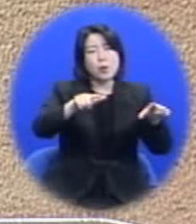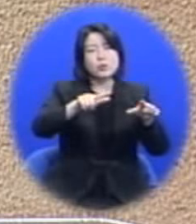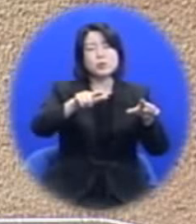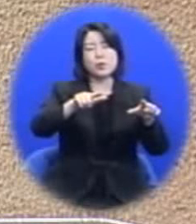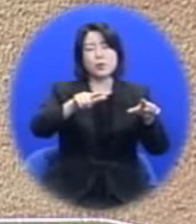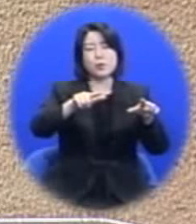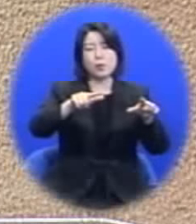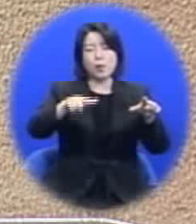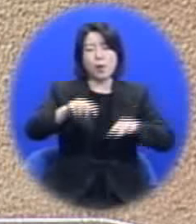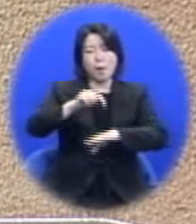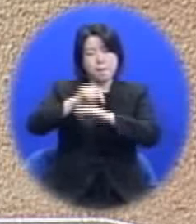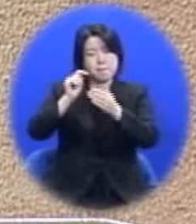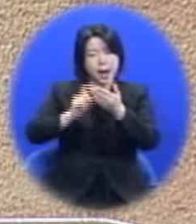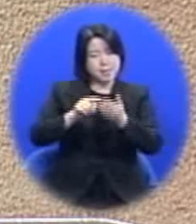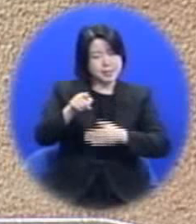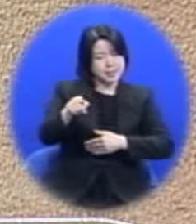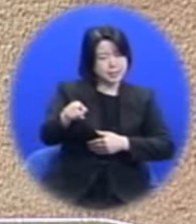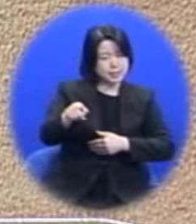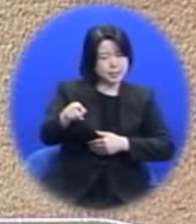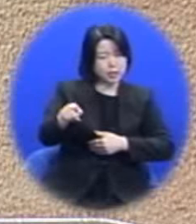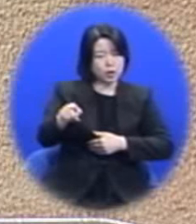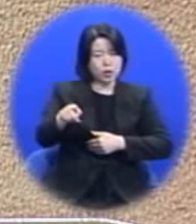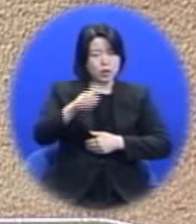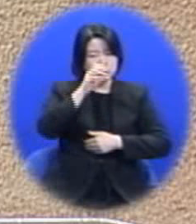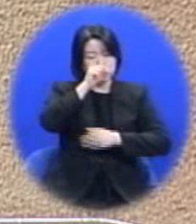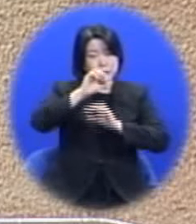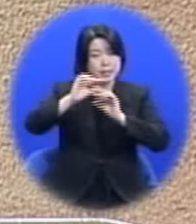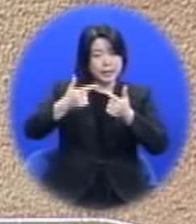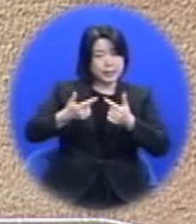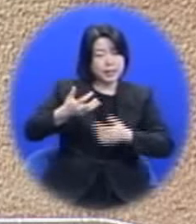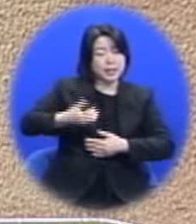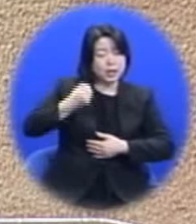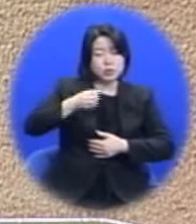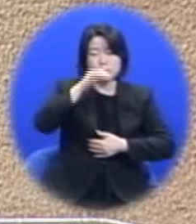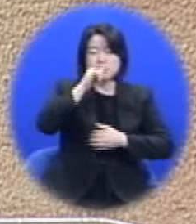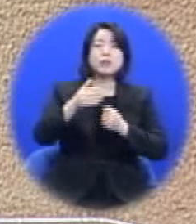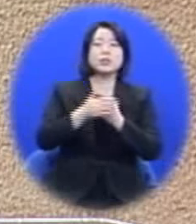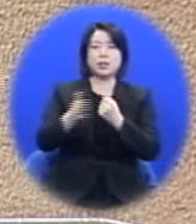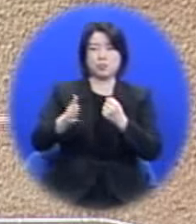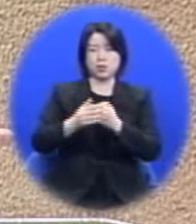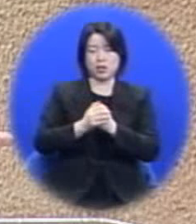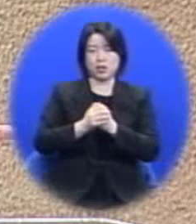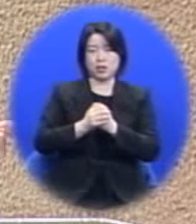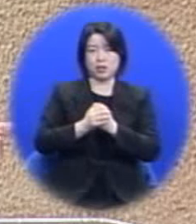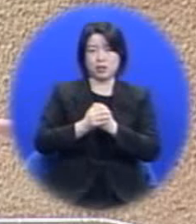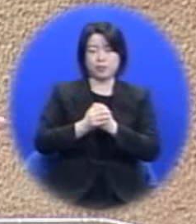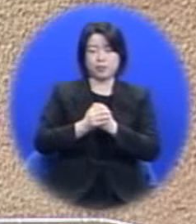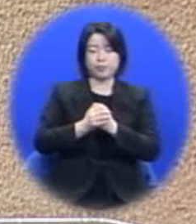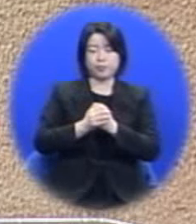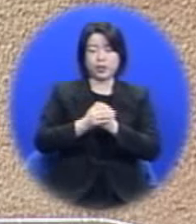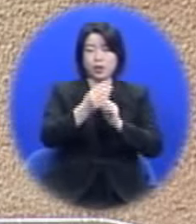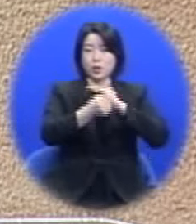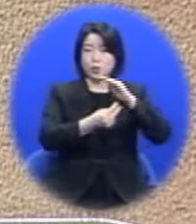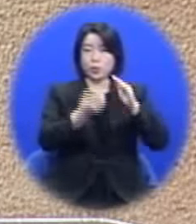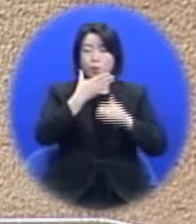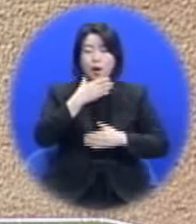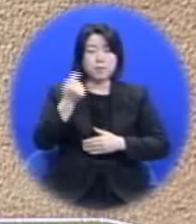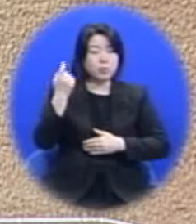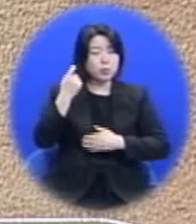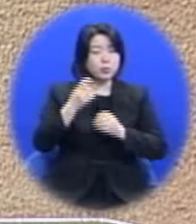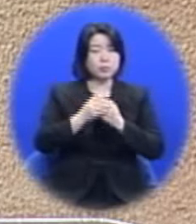마음을 항상 그런 식으로 빼게 가지고 있었기 때문입니다. 요한복음 12장에 보면